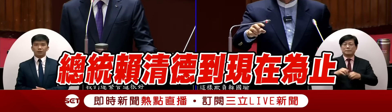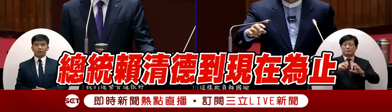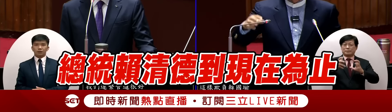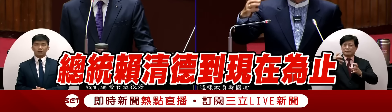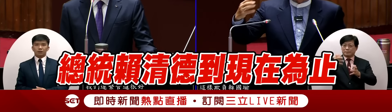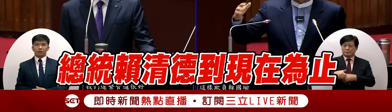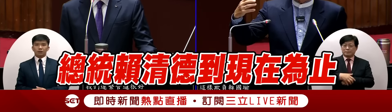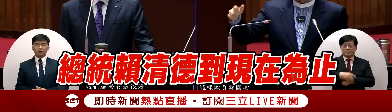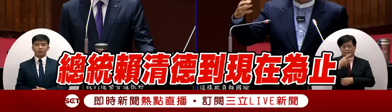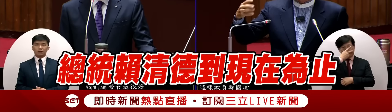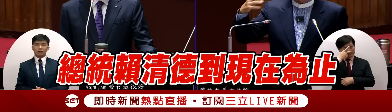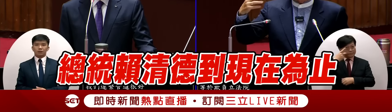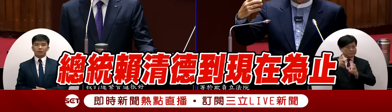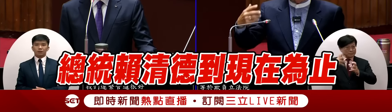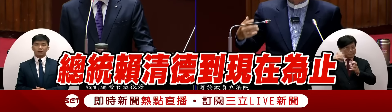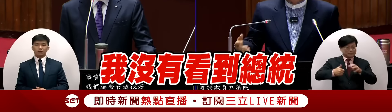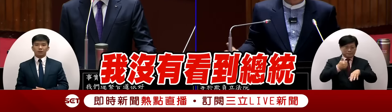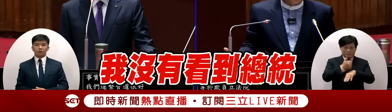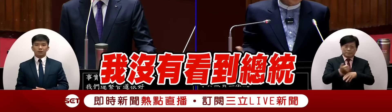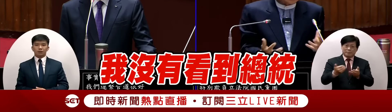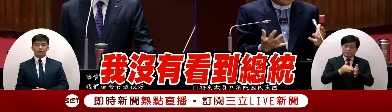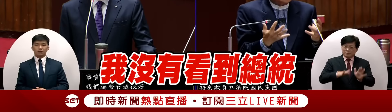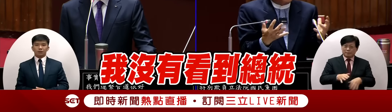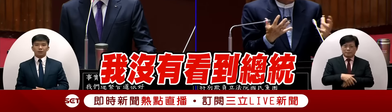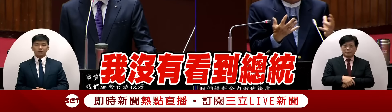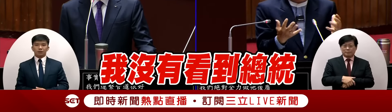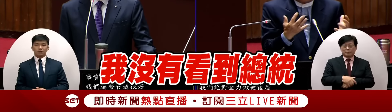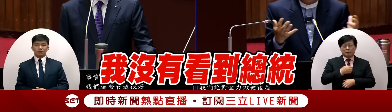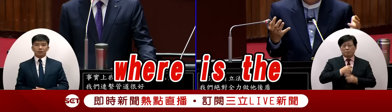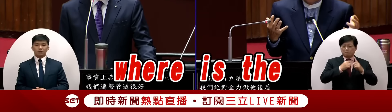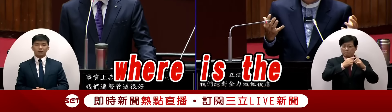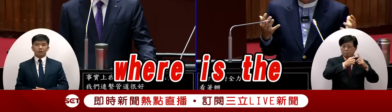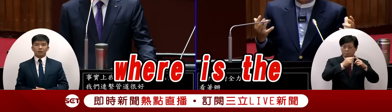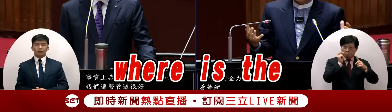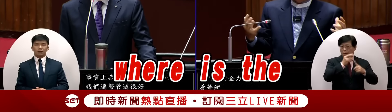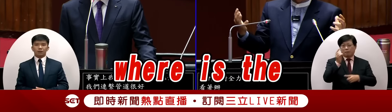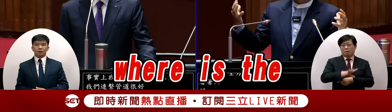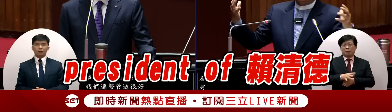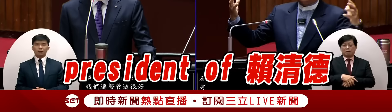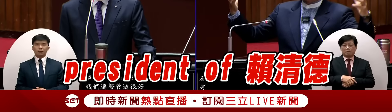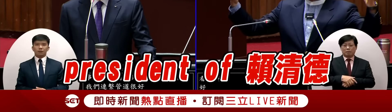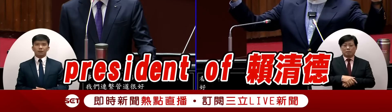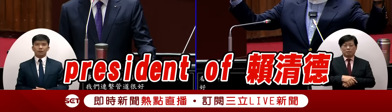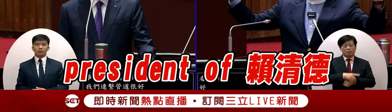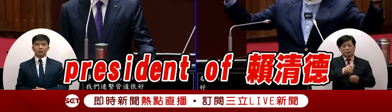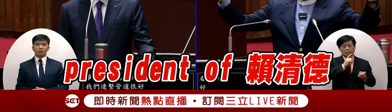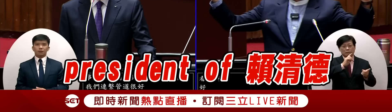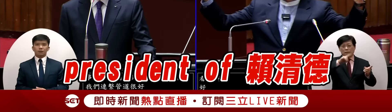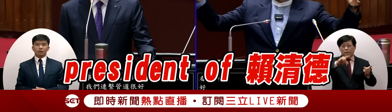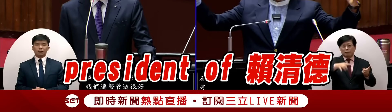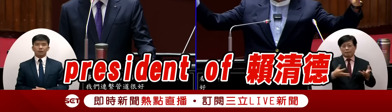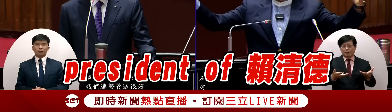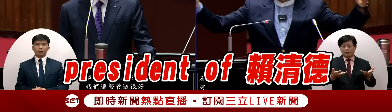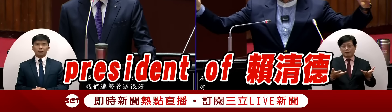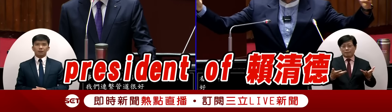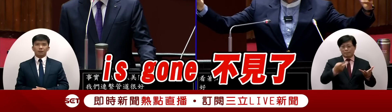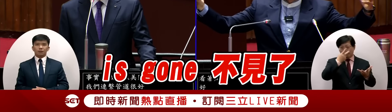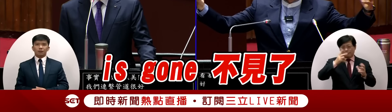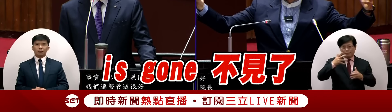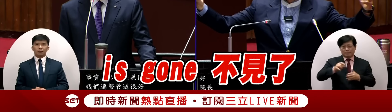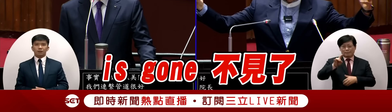统啊，赖清德总统到现在为止，我没有看到总统啊。Where is the president of 赖清